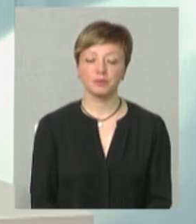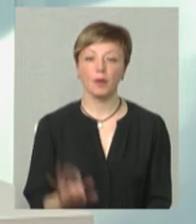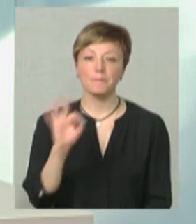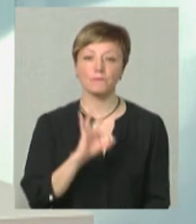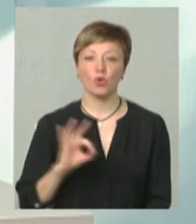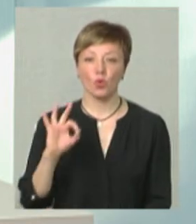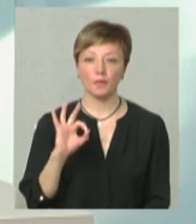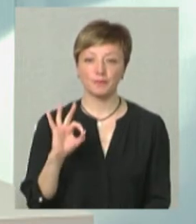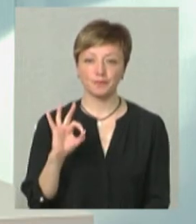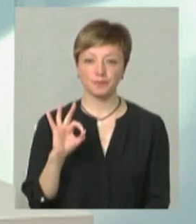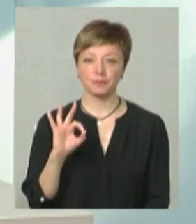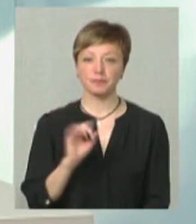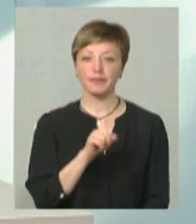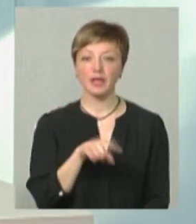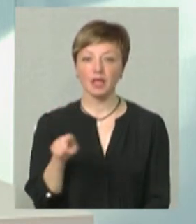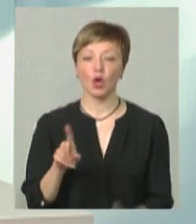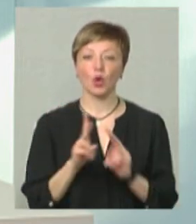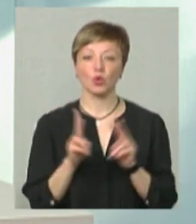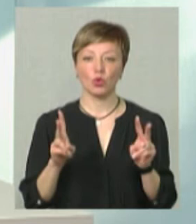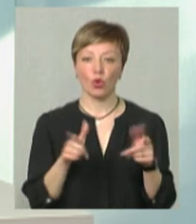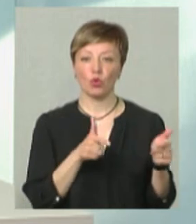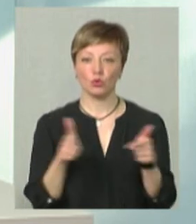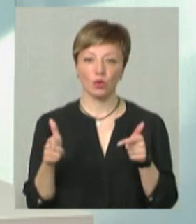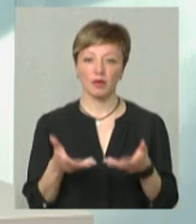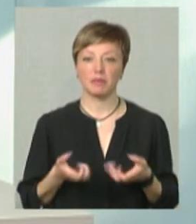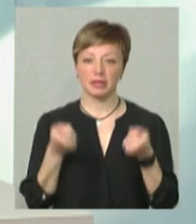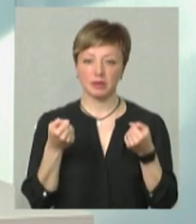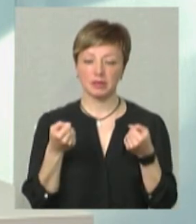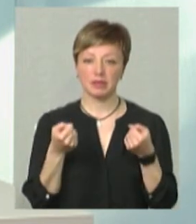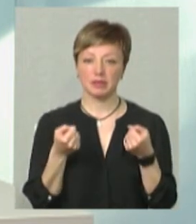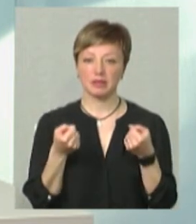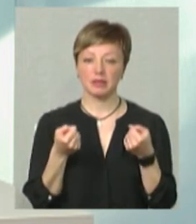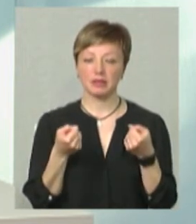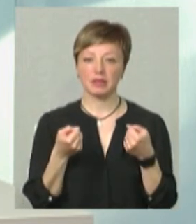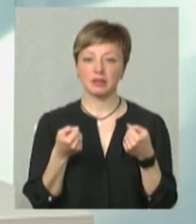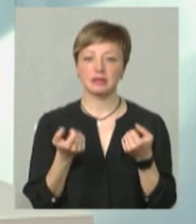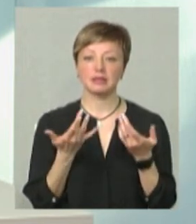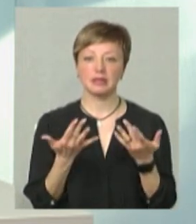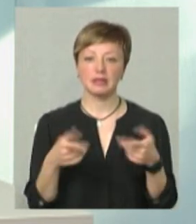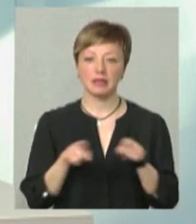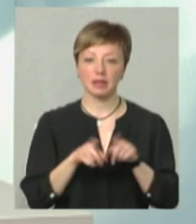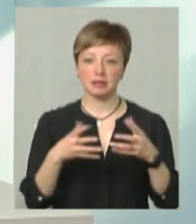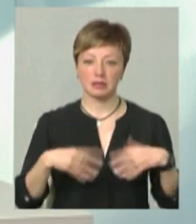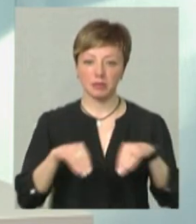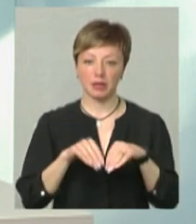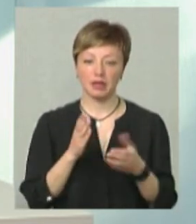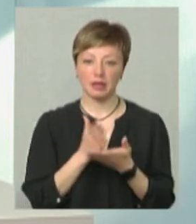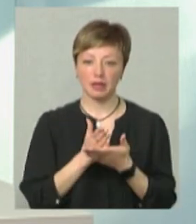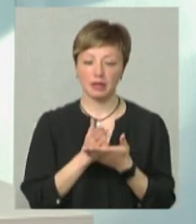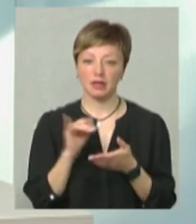про тих, хто готовий підтримати, скільки таких є сімей